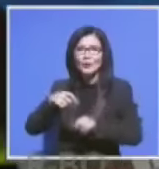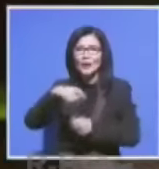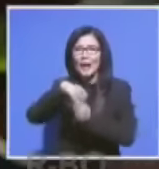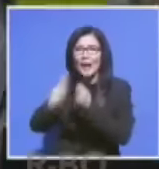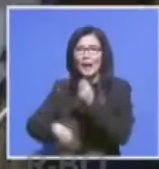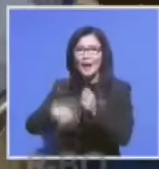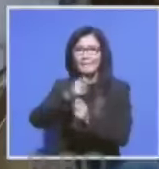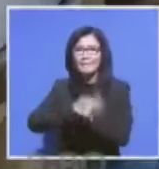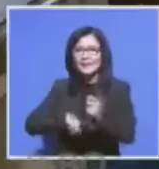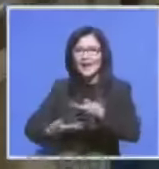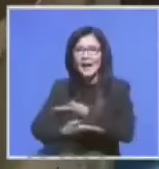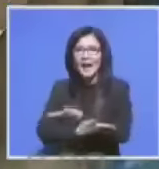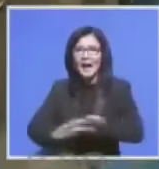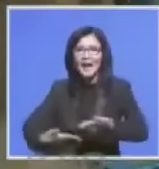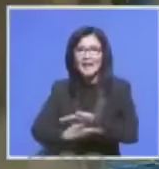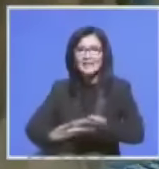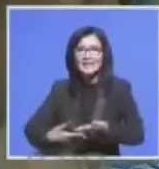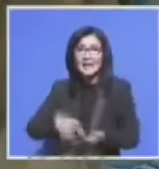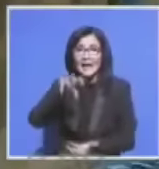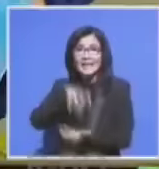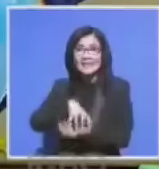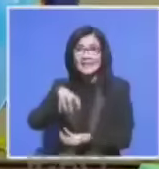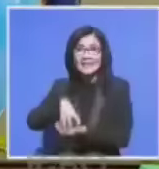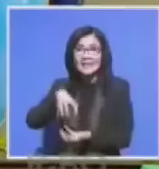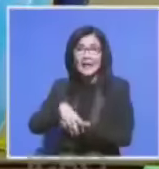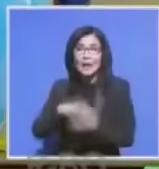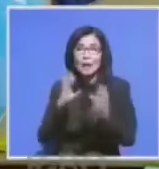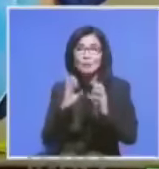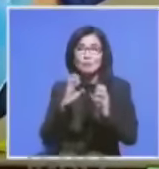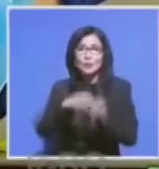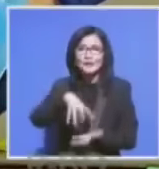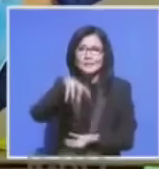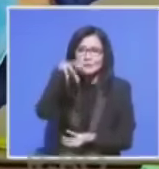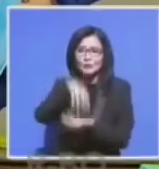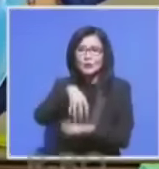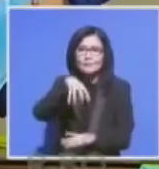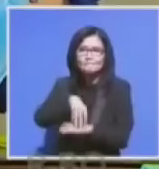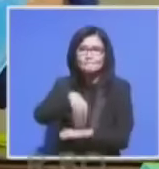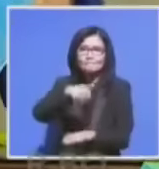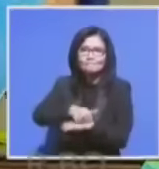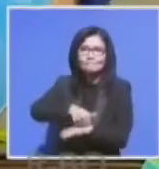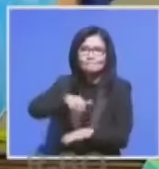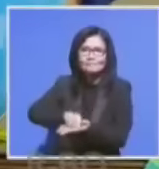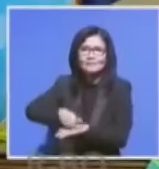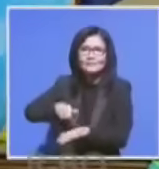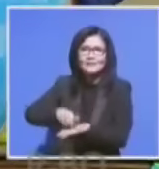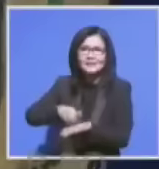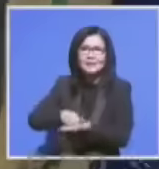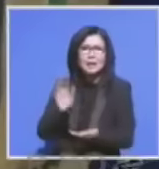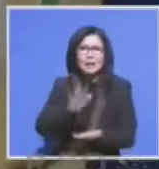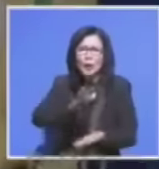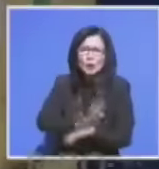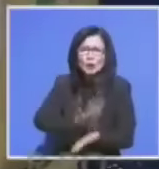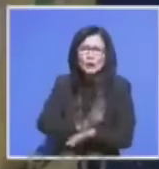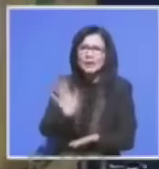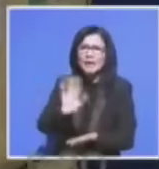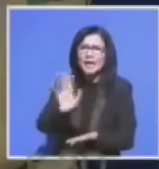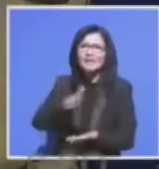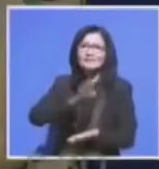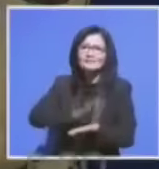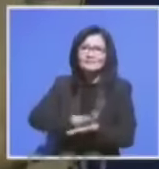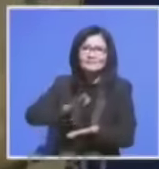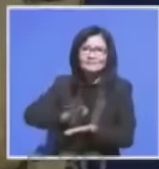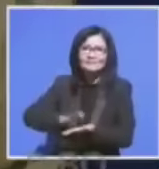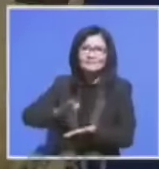letakkan cetakan berbentuk bulat. Masukkan nasi uduknya lalu tekan-tekan. Oh ya, jangan terlalu kuat ya penekanannya